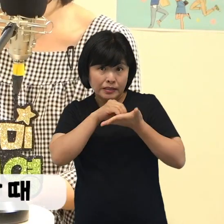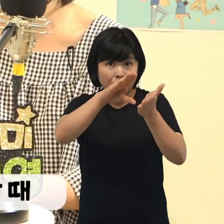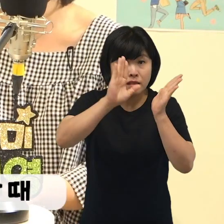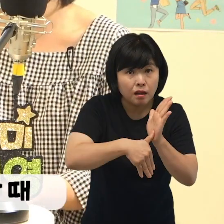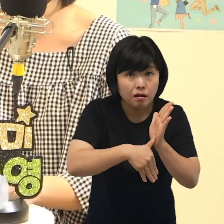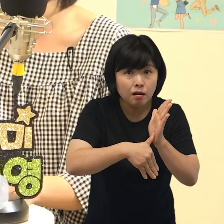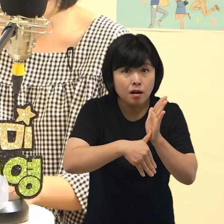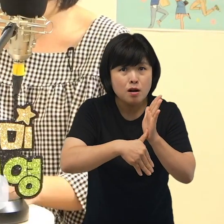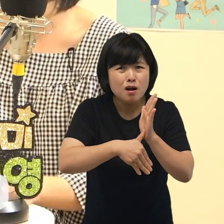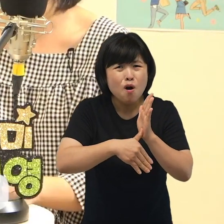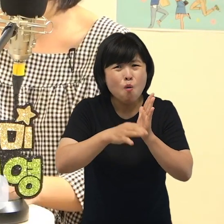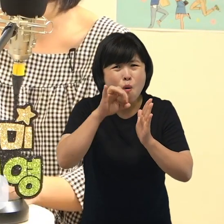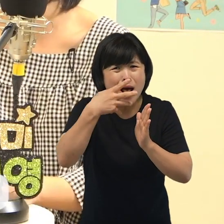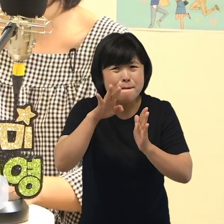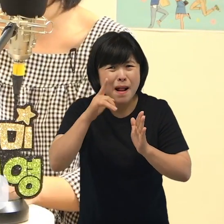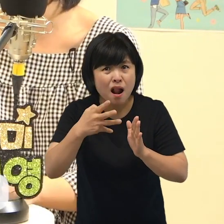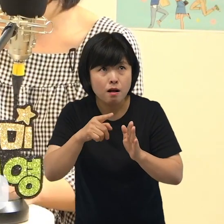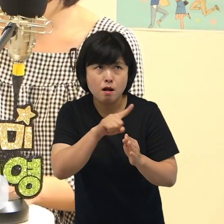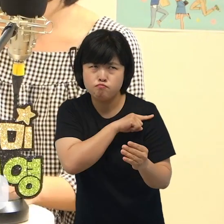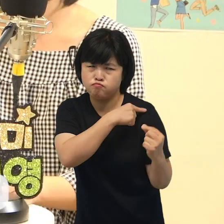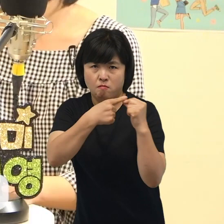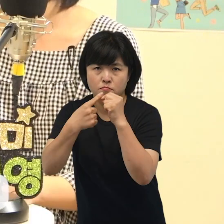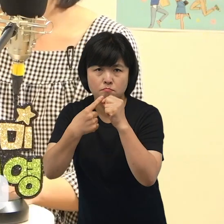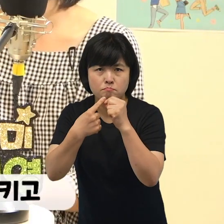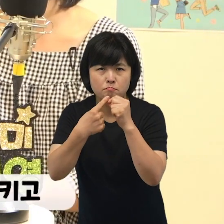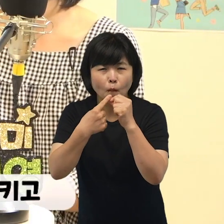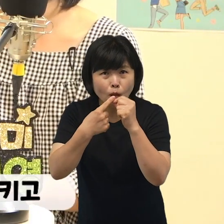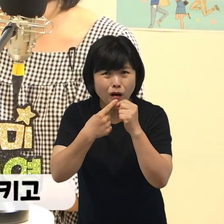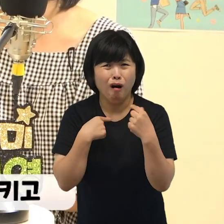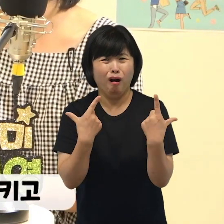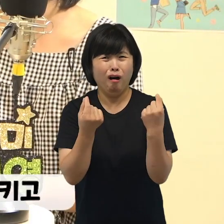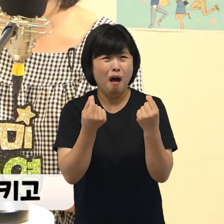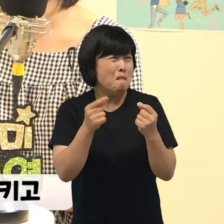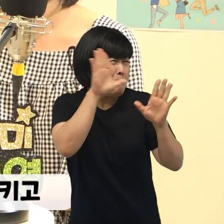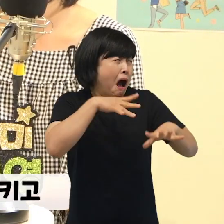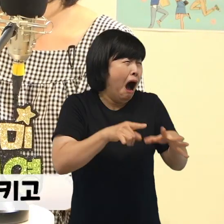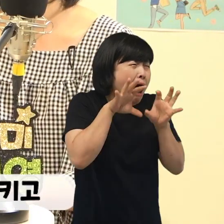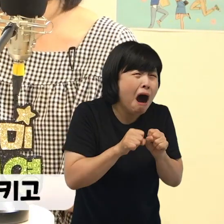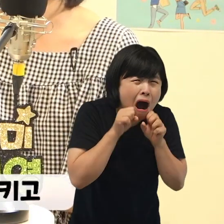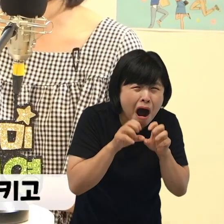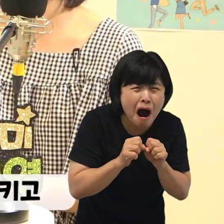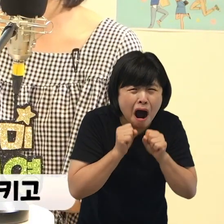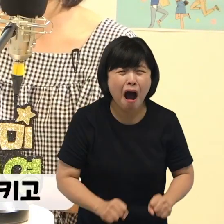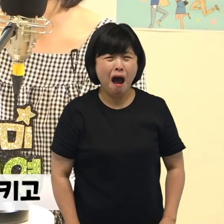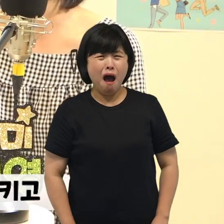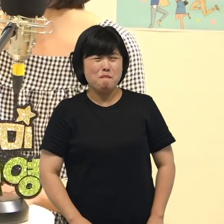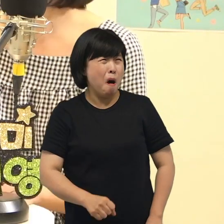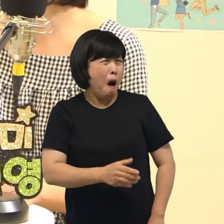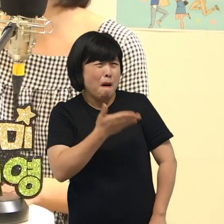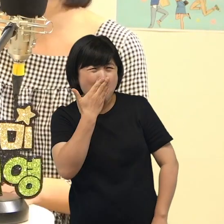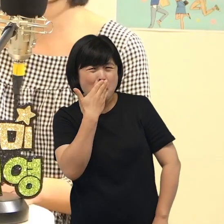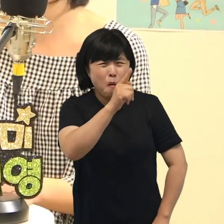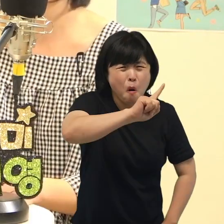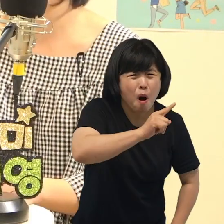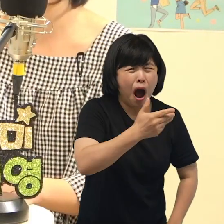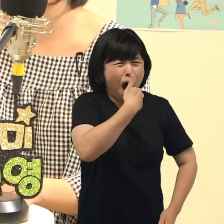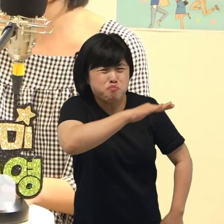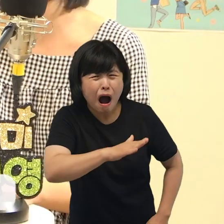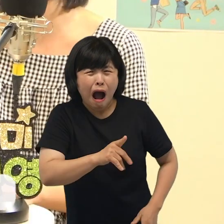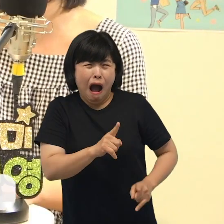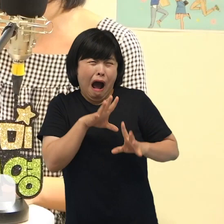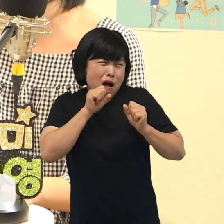취직할 때 워라밸 굉장히 중시하죠. 중요하죠. 저 같은 경우에도 이제 맨날 야근시키고 밥도 제때 안